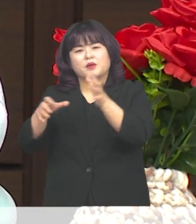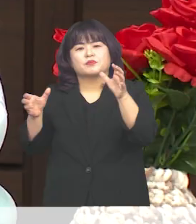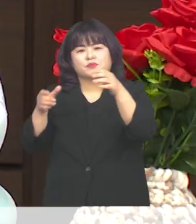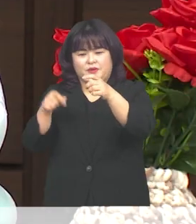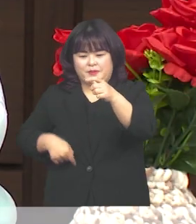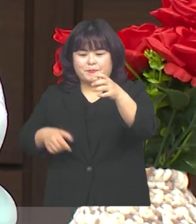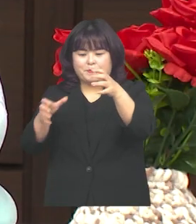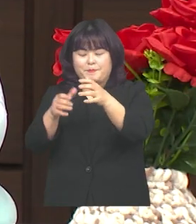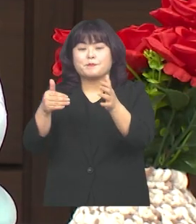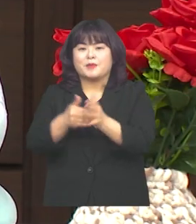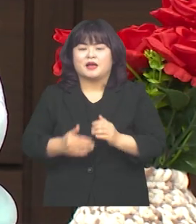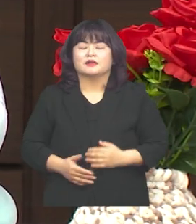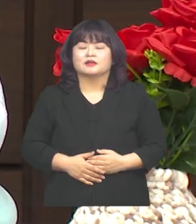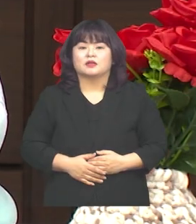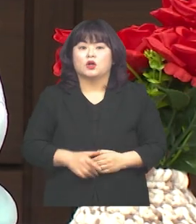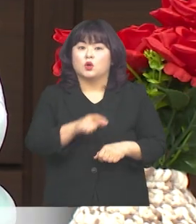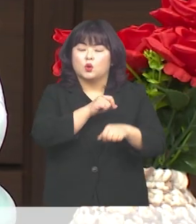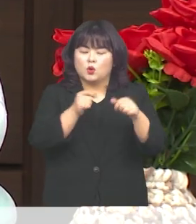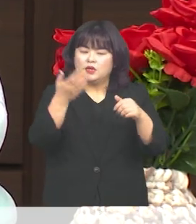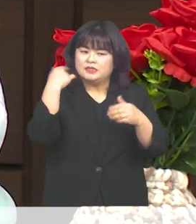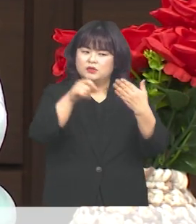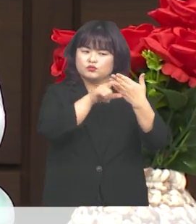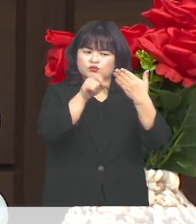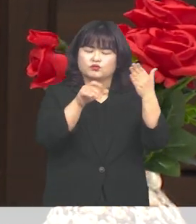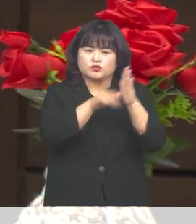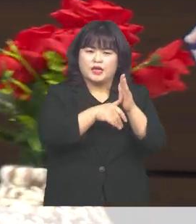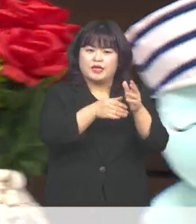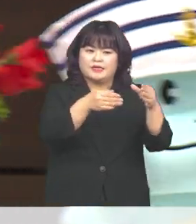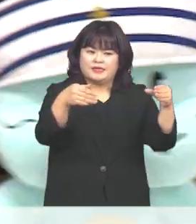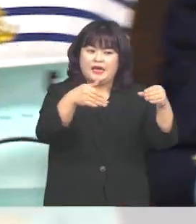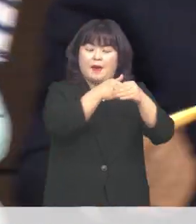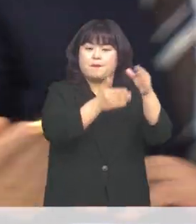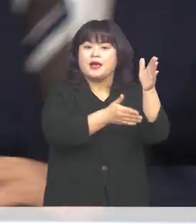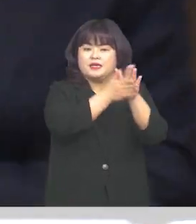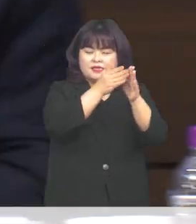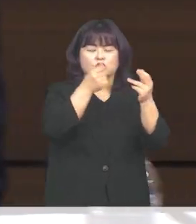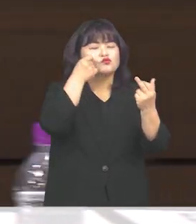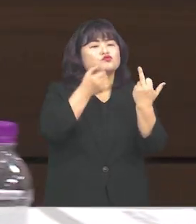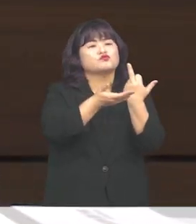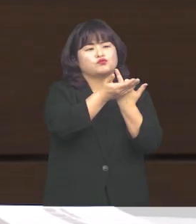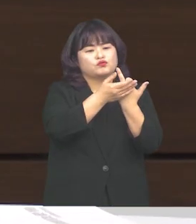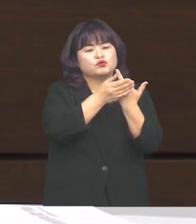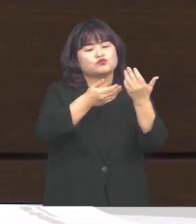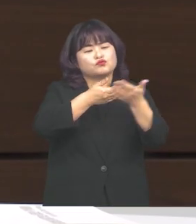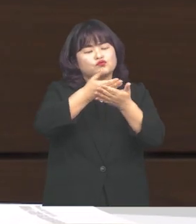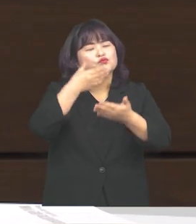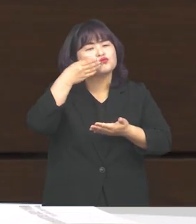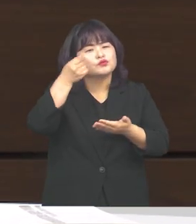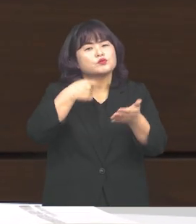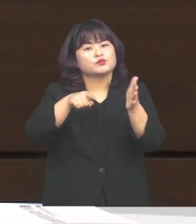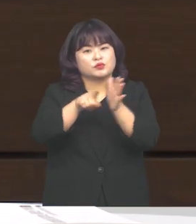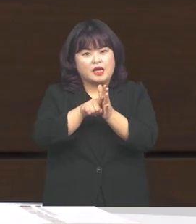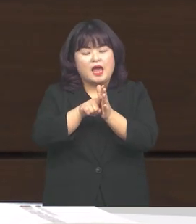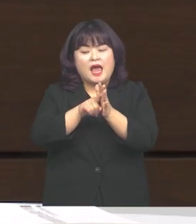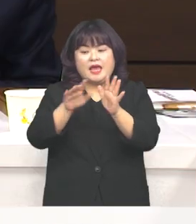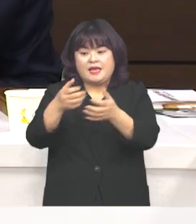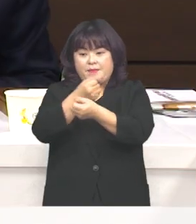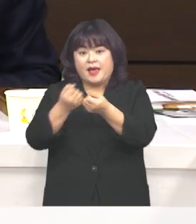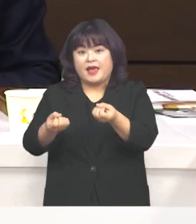협약을 체결했습니다. 이번 협약은 지난 9월 시가 자매 결연을 맺은 울릉군과의 교류를 촉진하기 위한